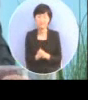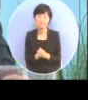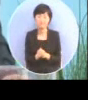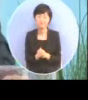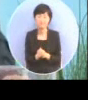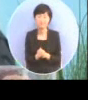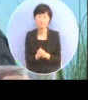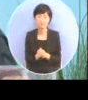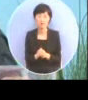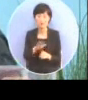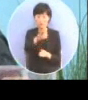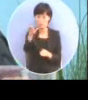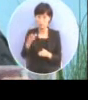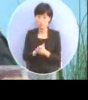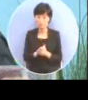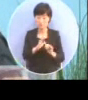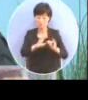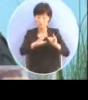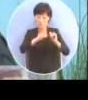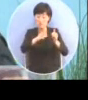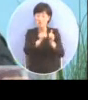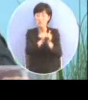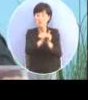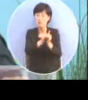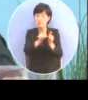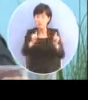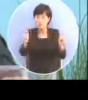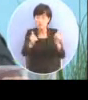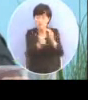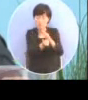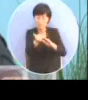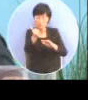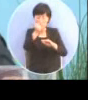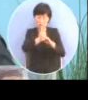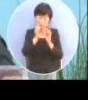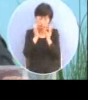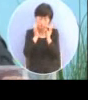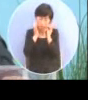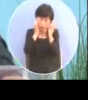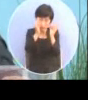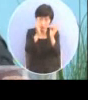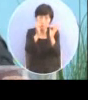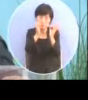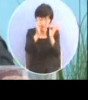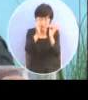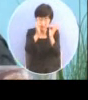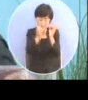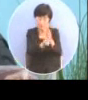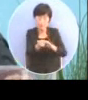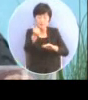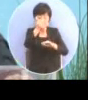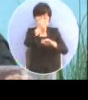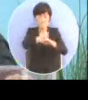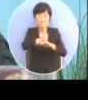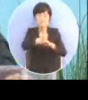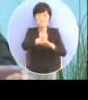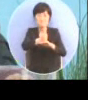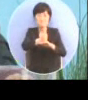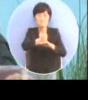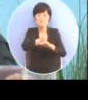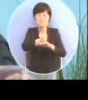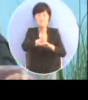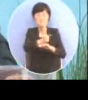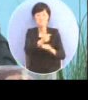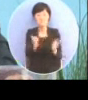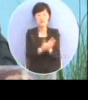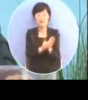không? 왜 세상 사람들은 그렇게도 성공하려고 하고 성공했는데 행복이 없을까? Tại sao con người thế gian cố gắng là thành công mà